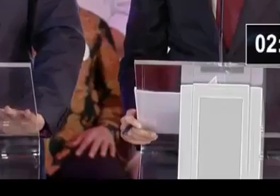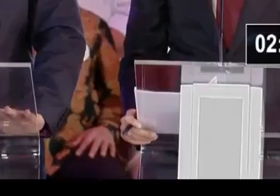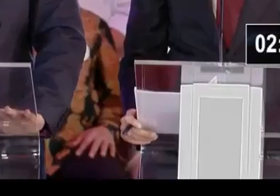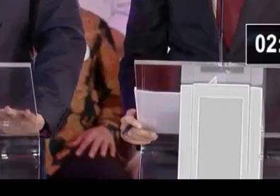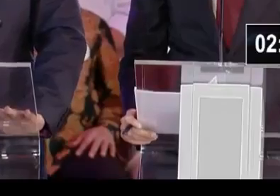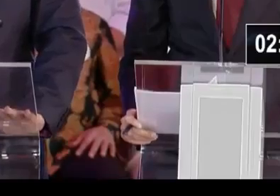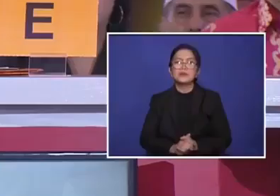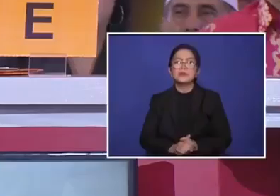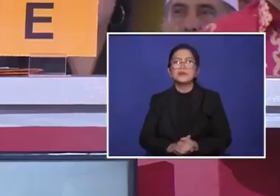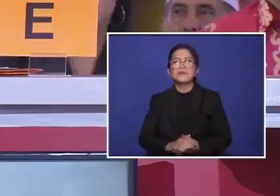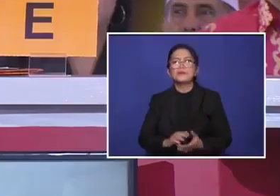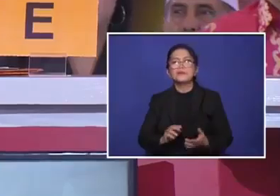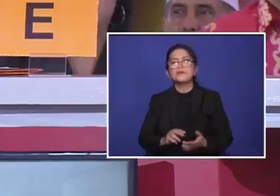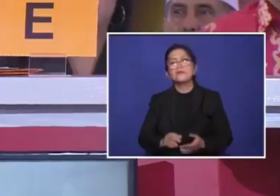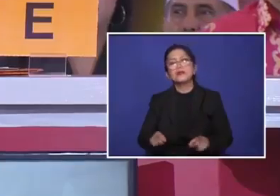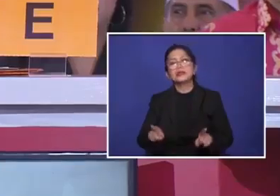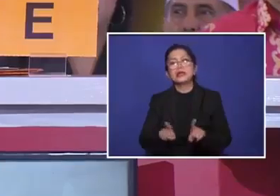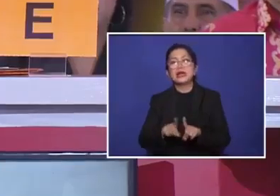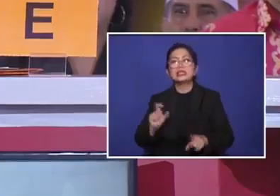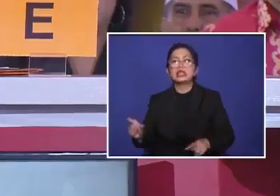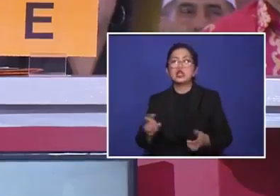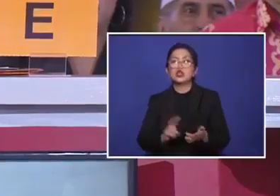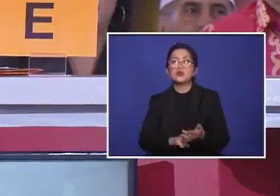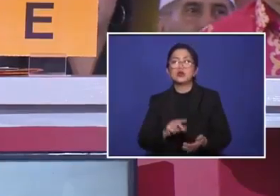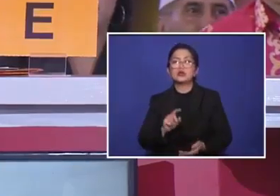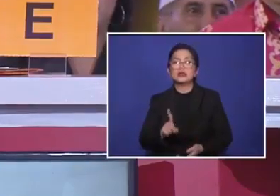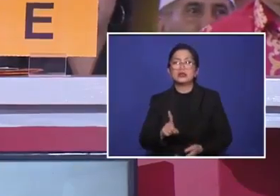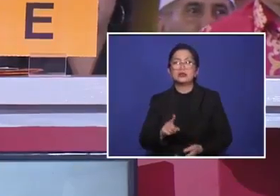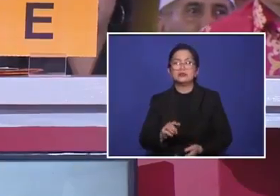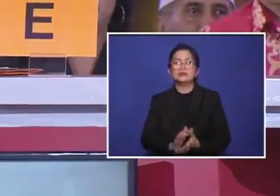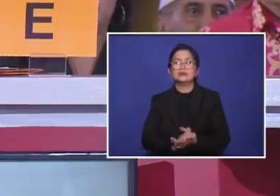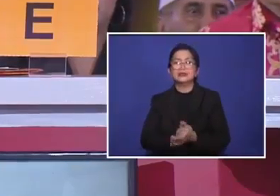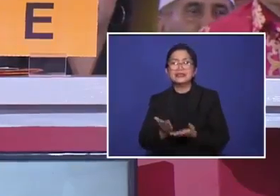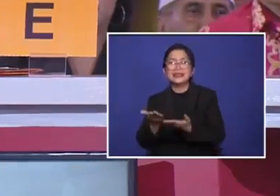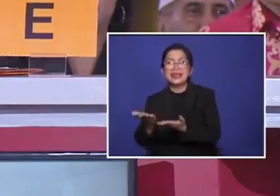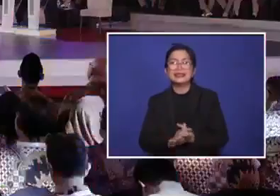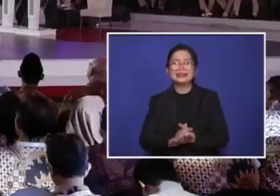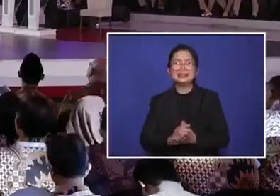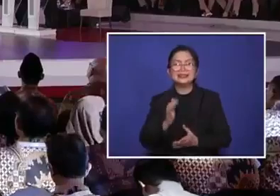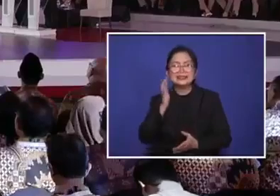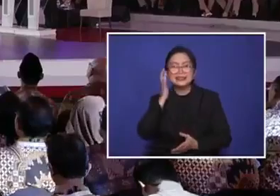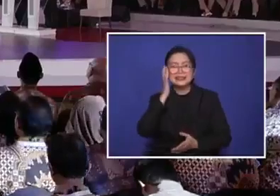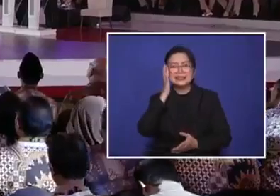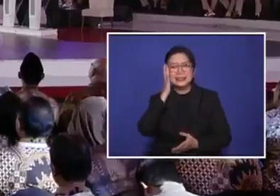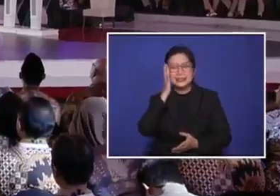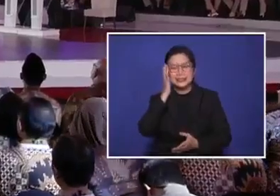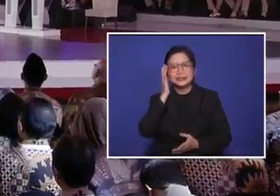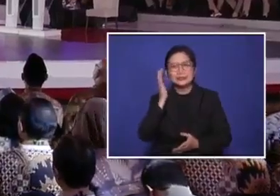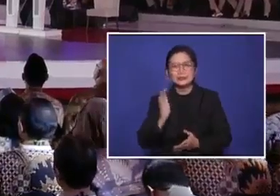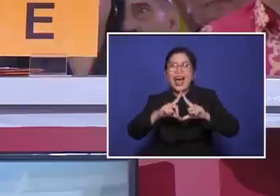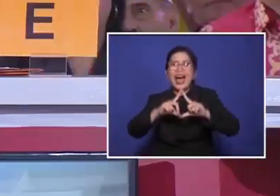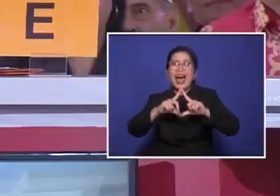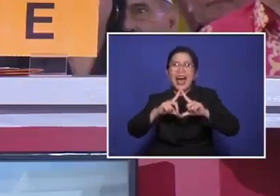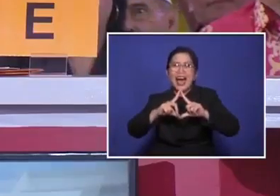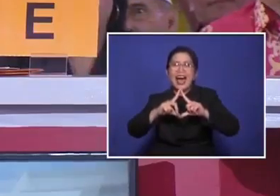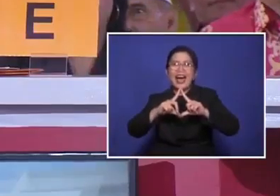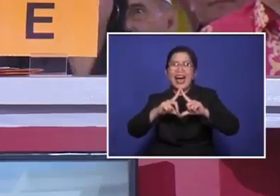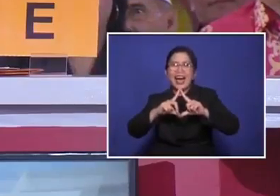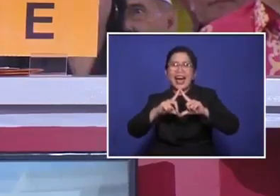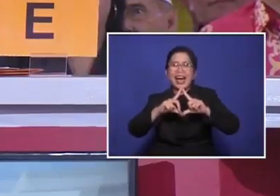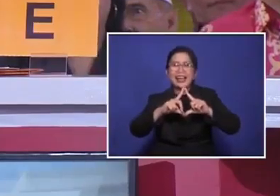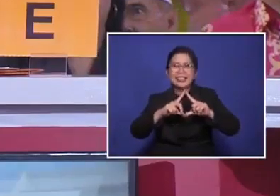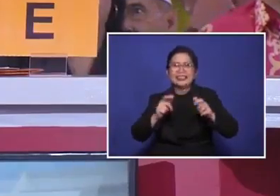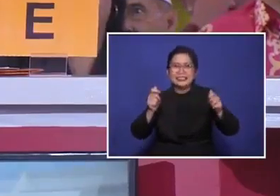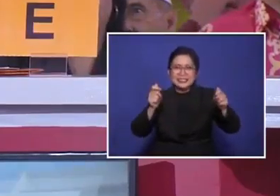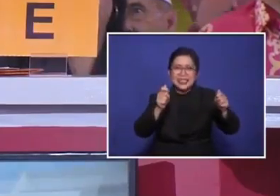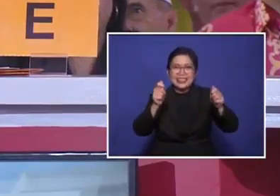para pendukung, membuat perempuan yang memiliki nama asli Dwi Noviratri Kusno ini dipercaya memimpin debat calon presiden Republik